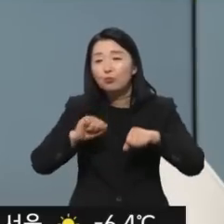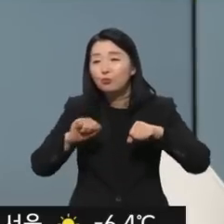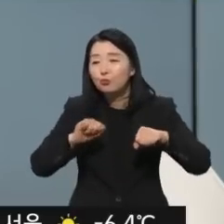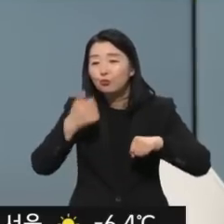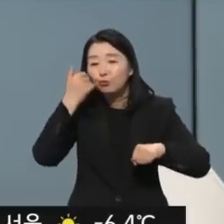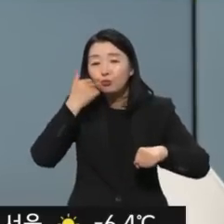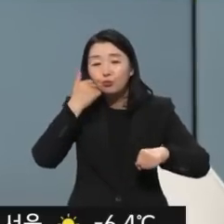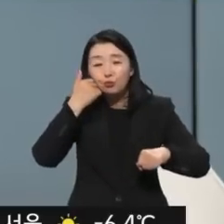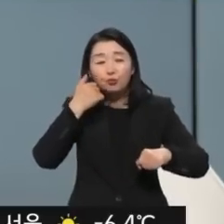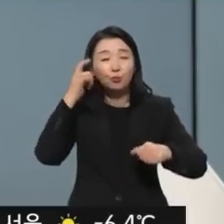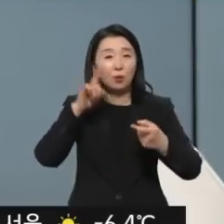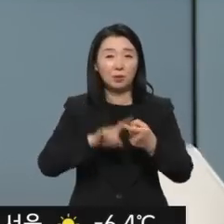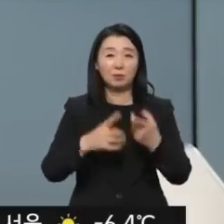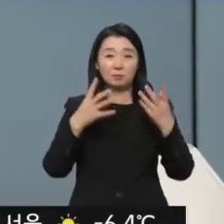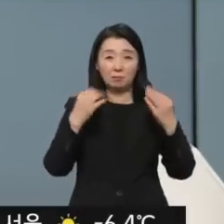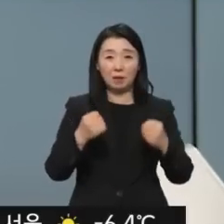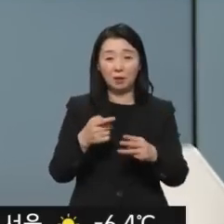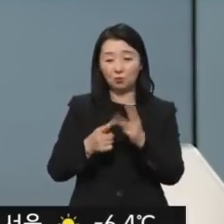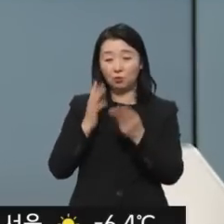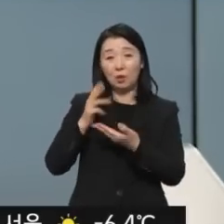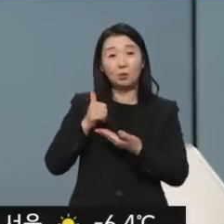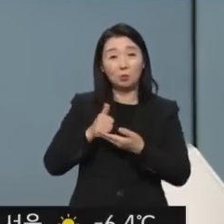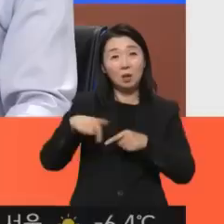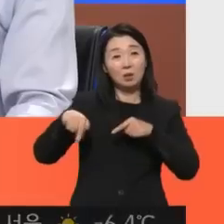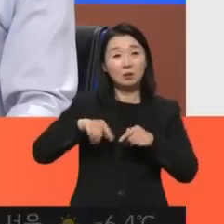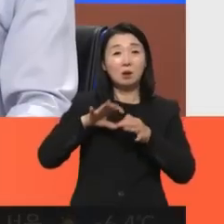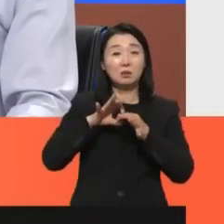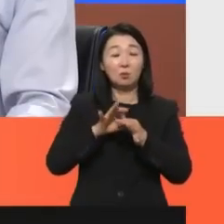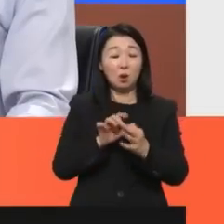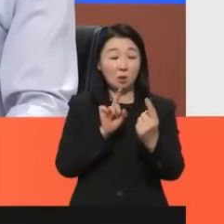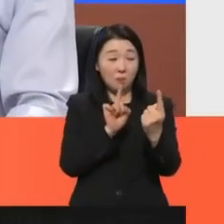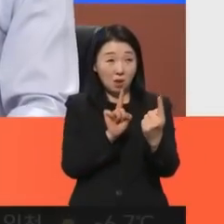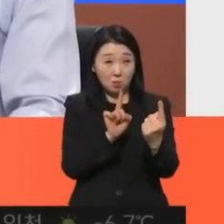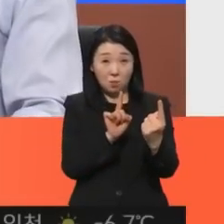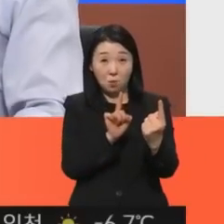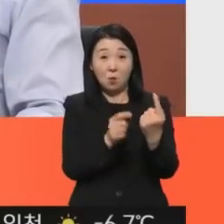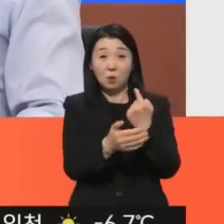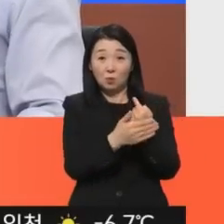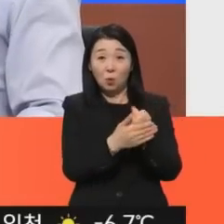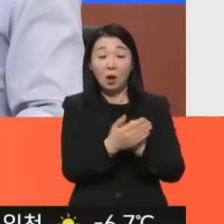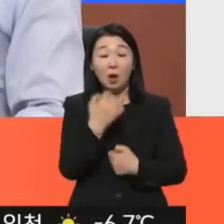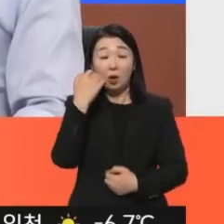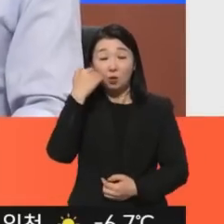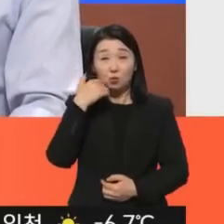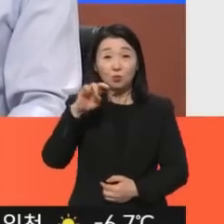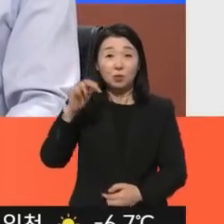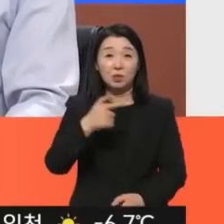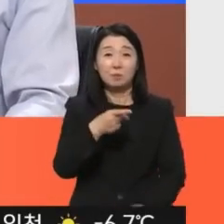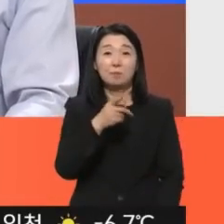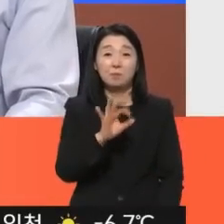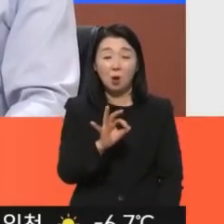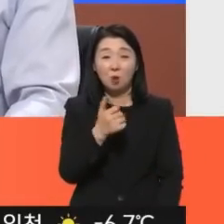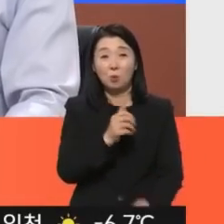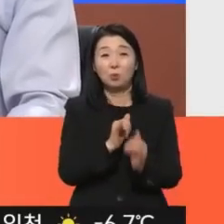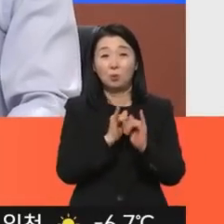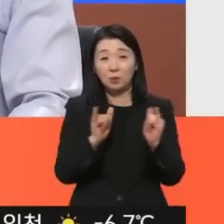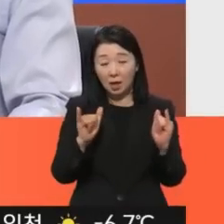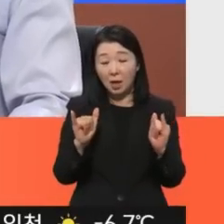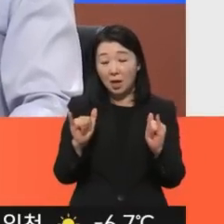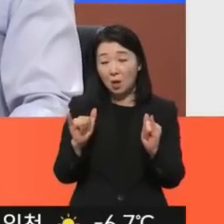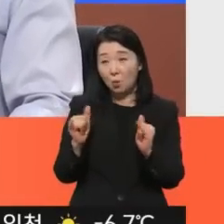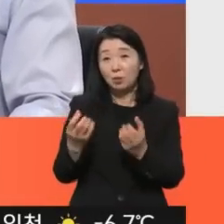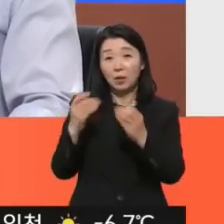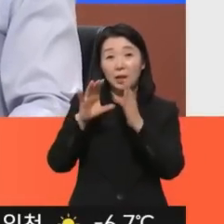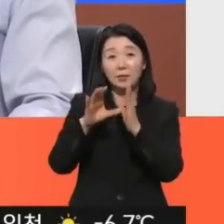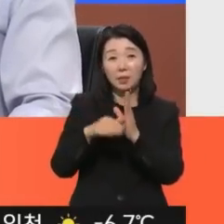그런 상황이고요. 윤석열 대통령의 정치적 멘토로 불리기도 하죠. 심평 변호사가 오늘 국민의힘 행사에 나와서 대선 주자는